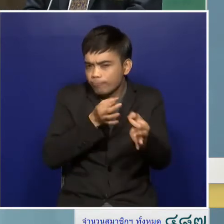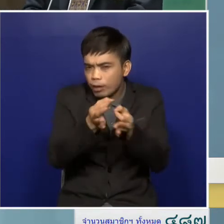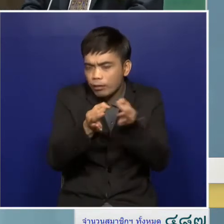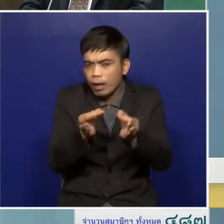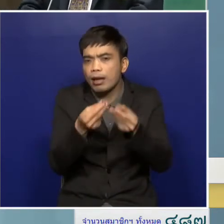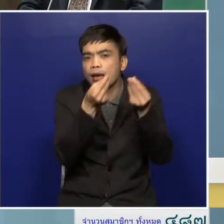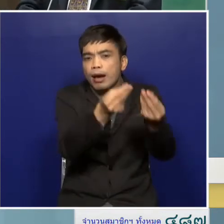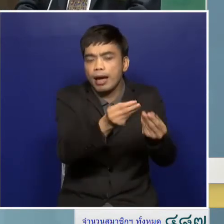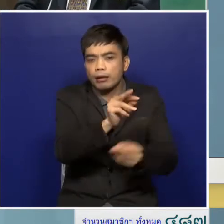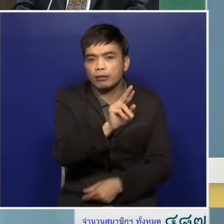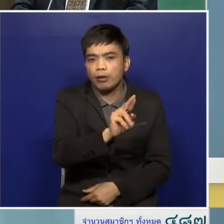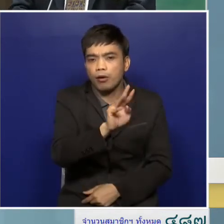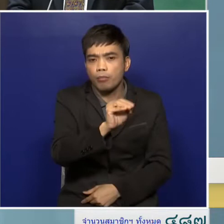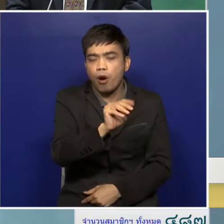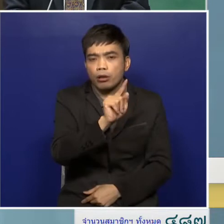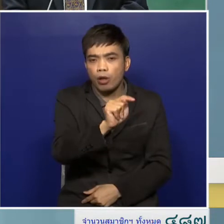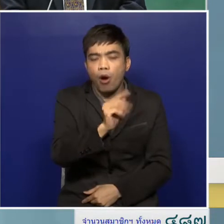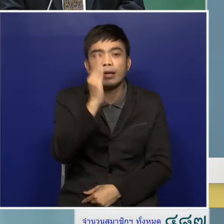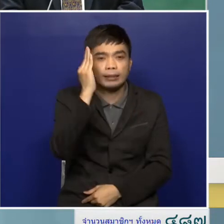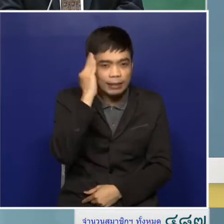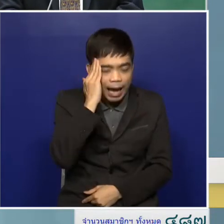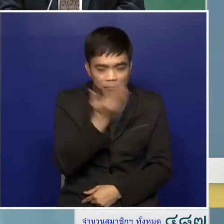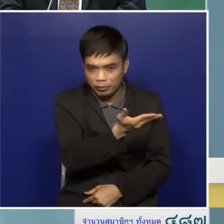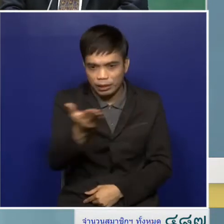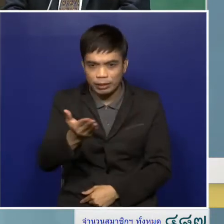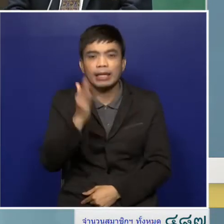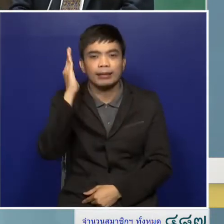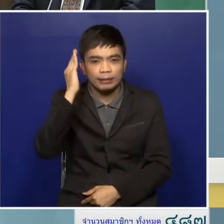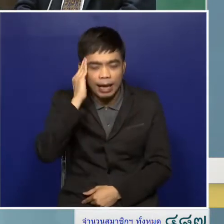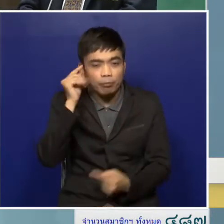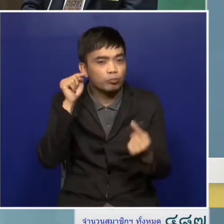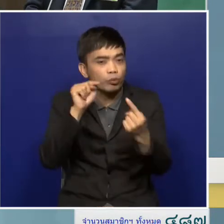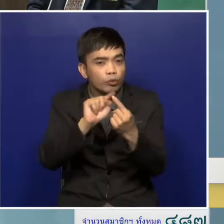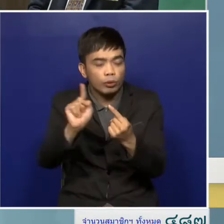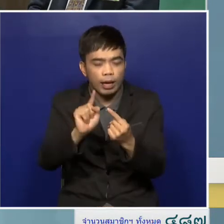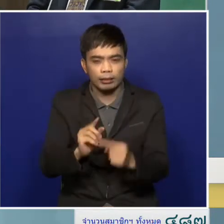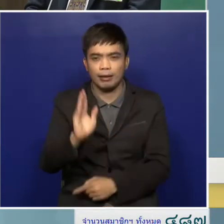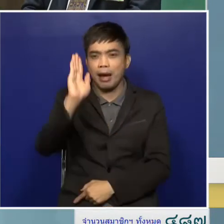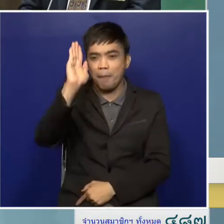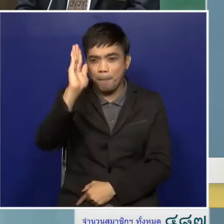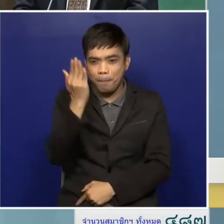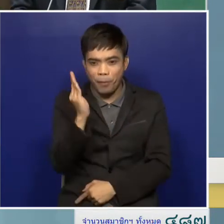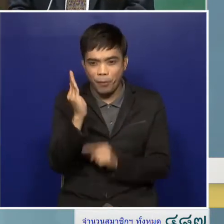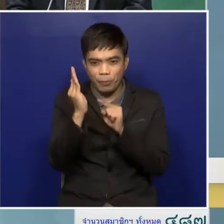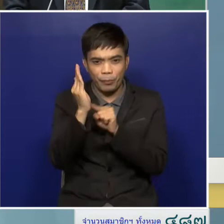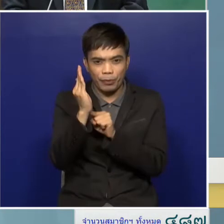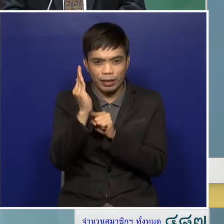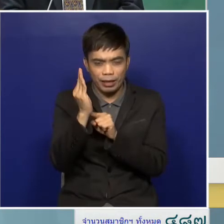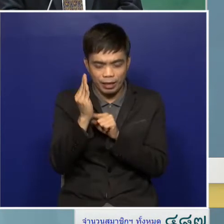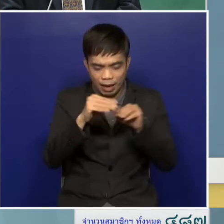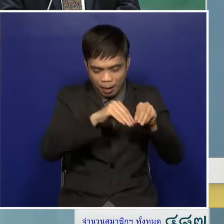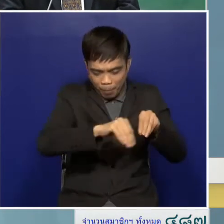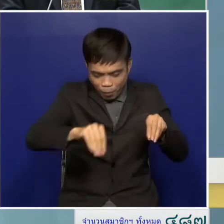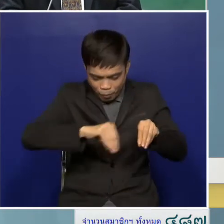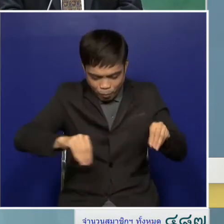มนตรีแล้วก็ต่อท่านสมาชิกสภาผู้แทนราษฎรทุกท่านว่าพืชกระท่อมไม่ใช่พืชที่ปลูกอยู่ในพื้นที่